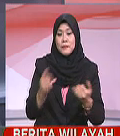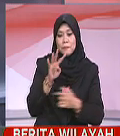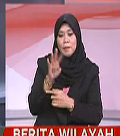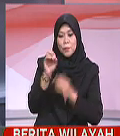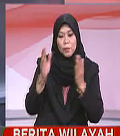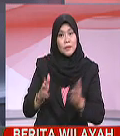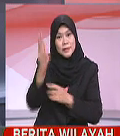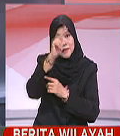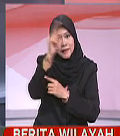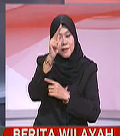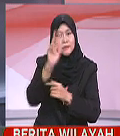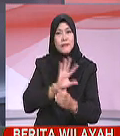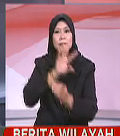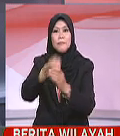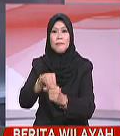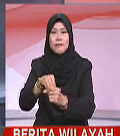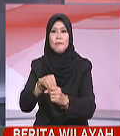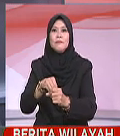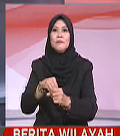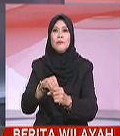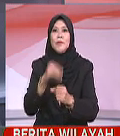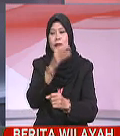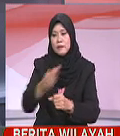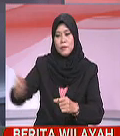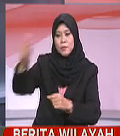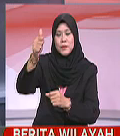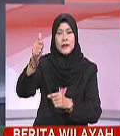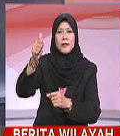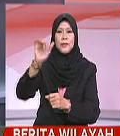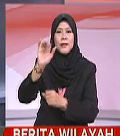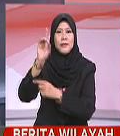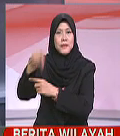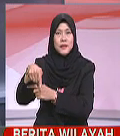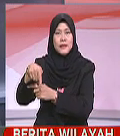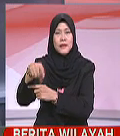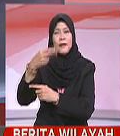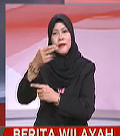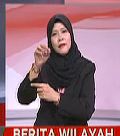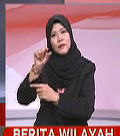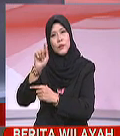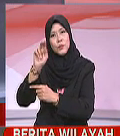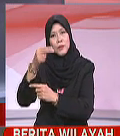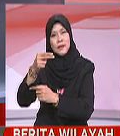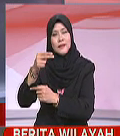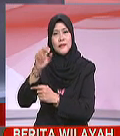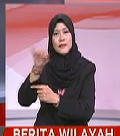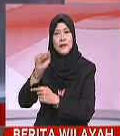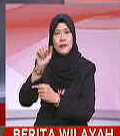penjawat awam negeri menyertai misi diketuai Yang di-Pertua Majlis Perbandaran Hang Tuah Jaya, Dato' Shahdan